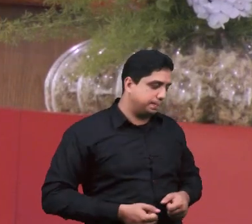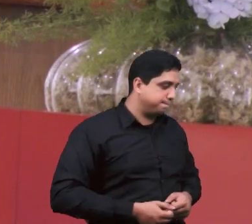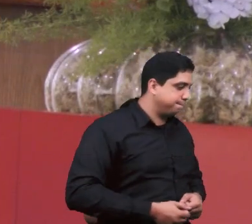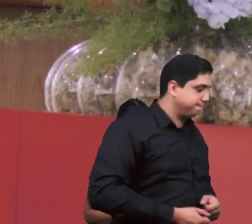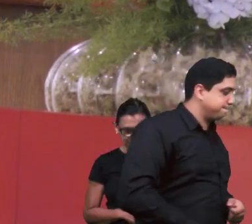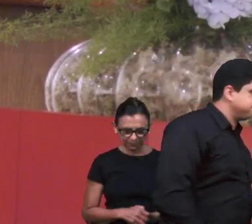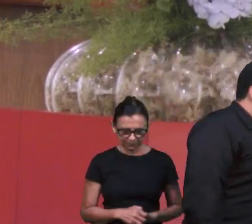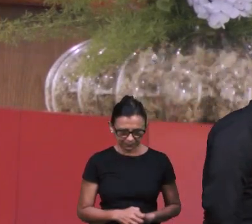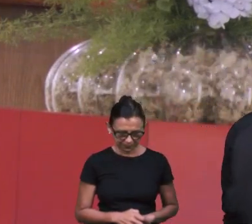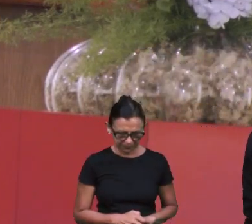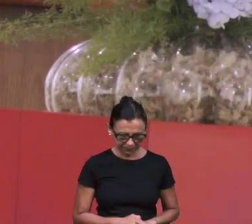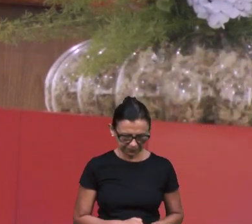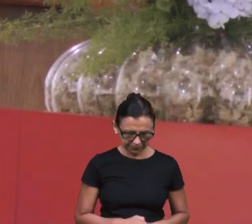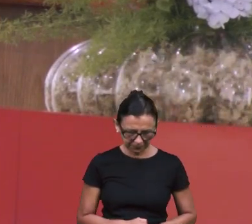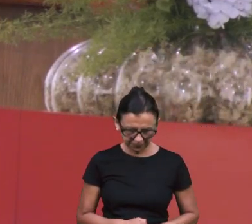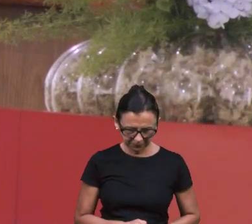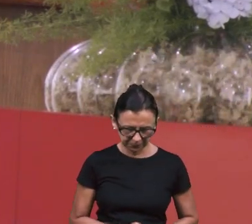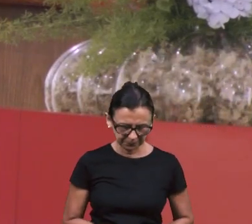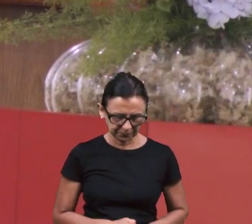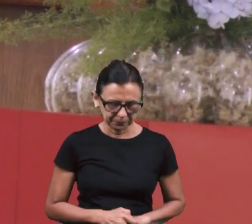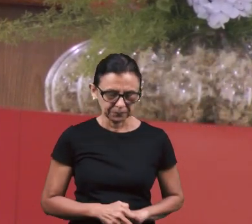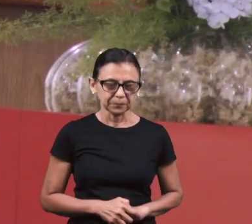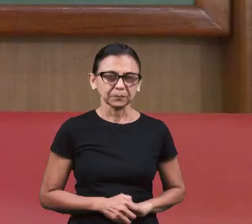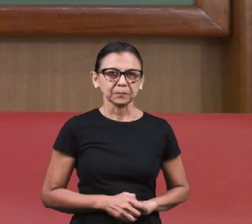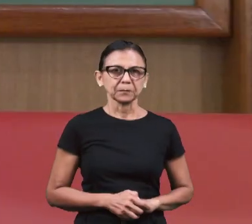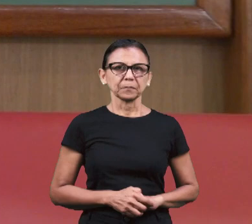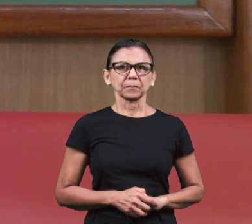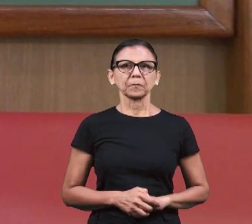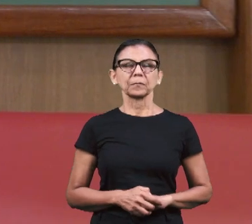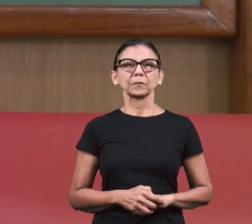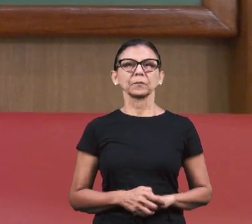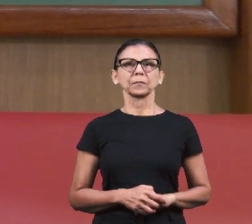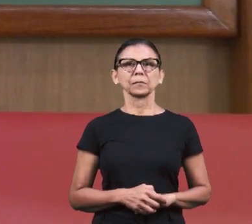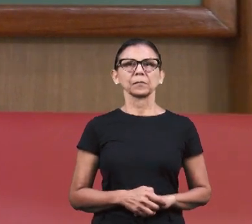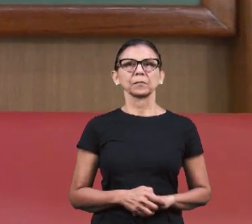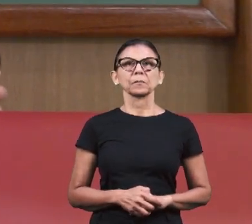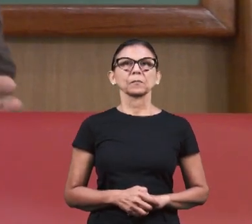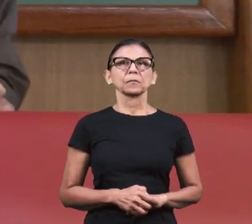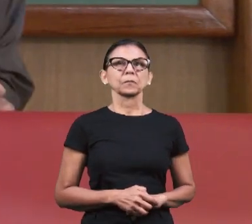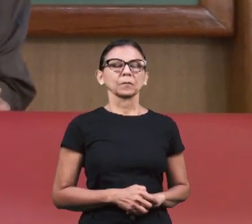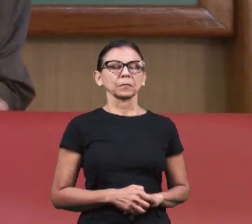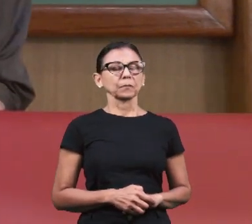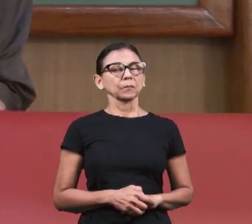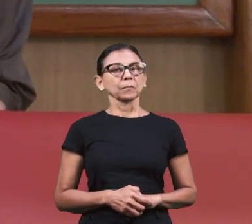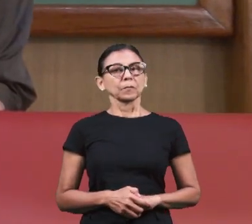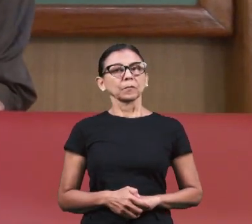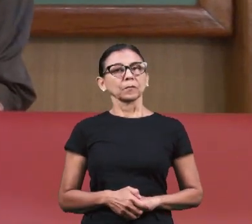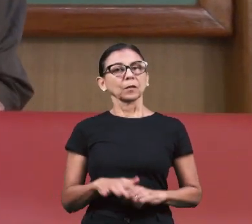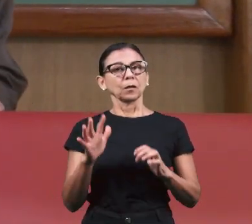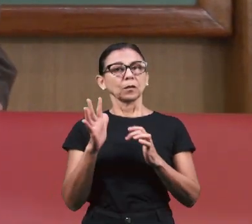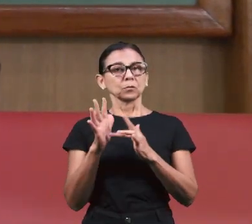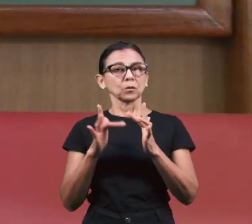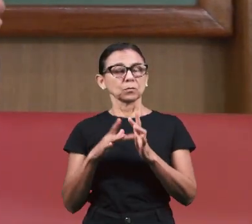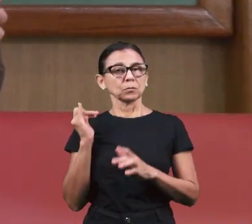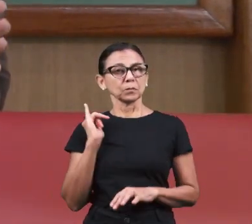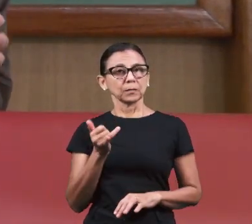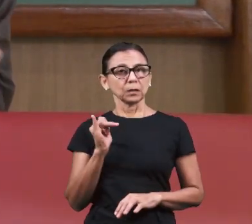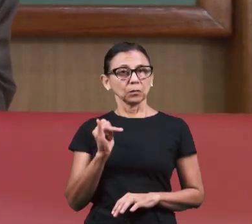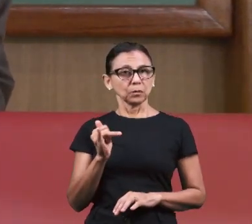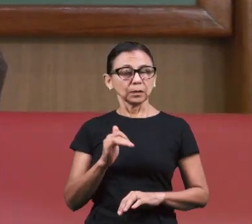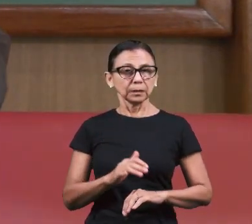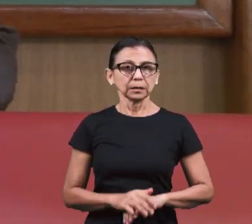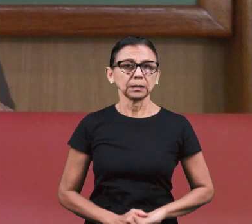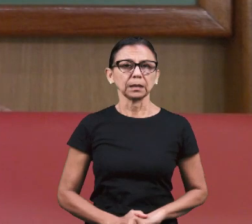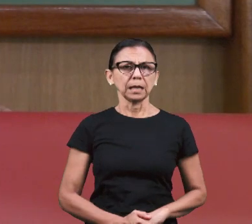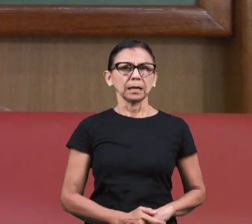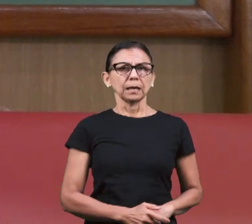fois fils de l'enfer. Regardez, c'est le mot de Jésus ici. Et ils enlèvent les personnes de l'œuvre de l'esprit pour faire